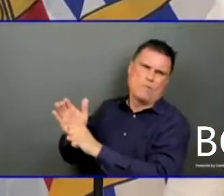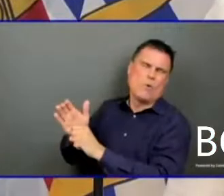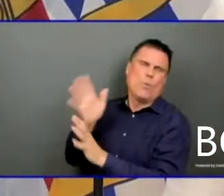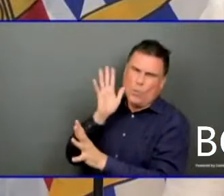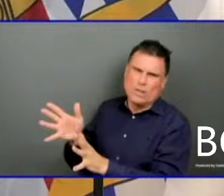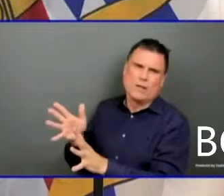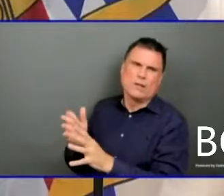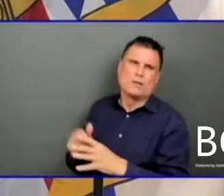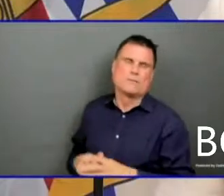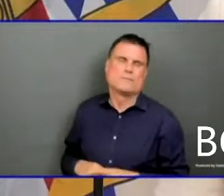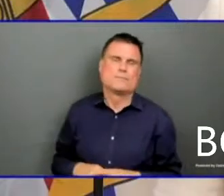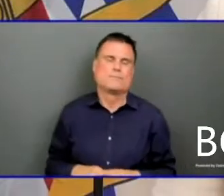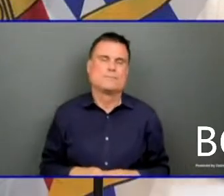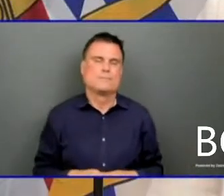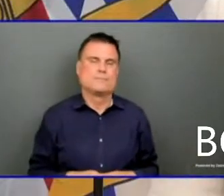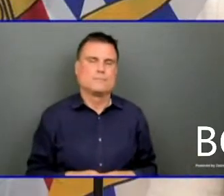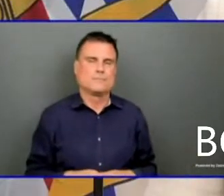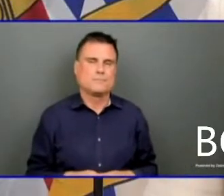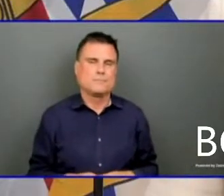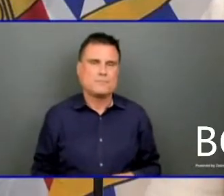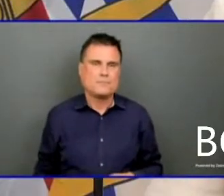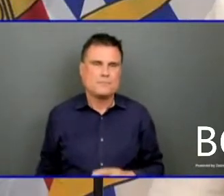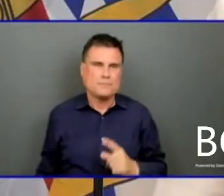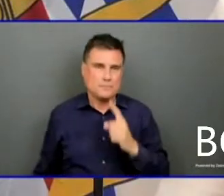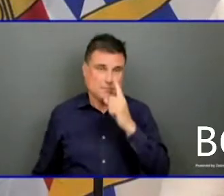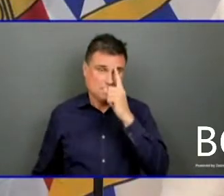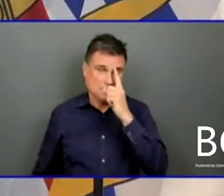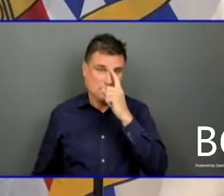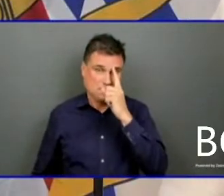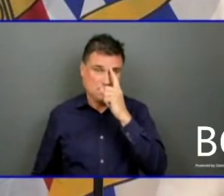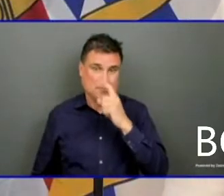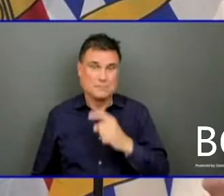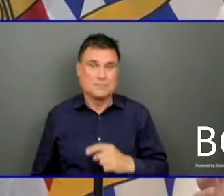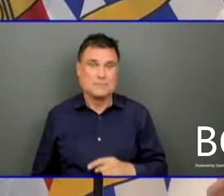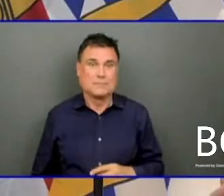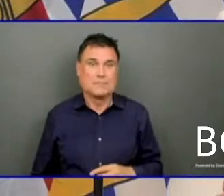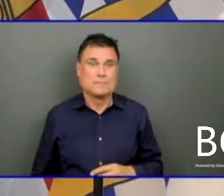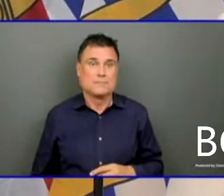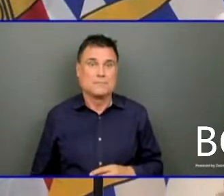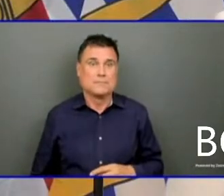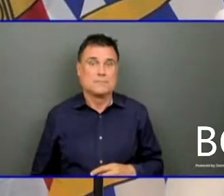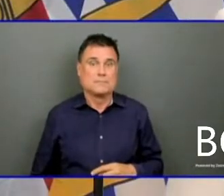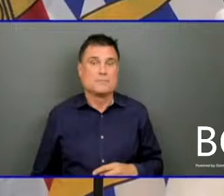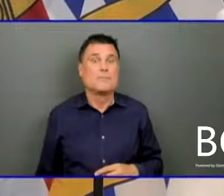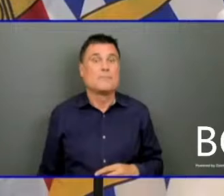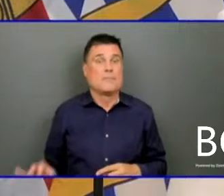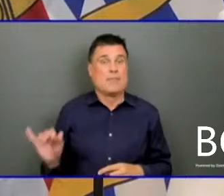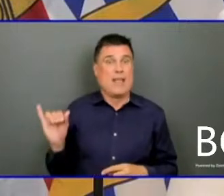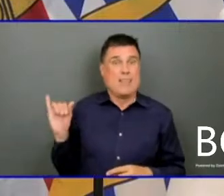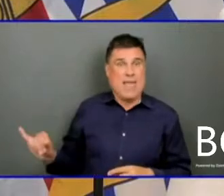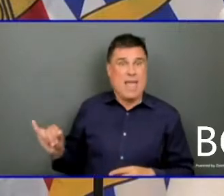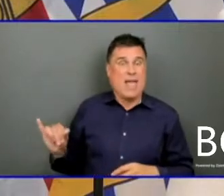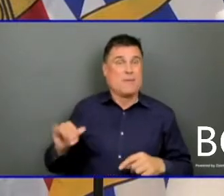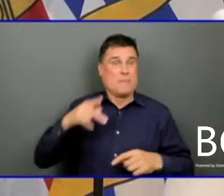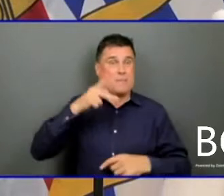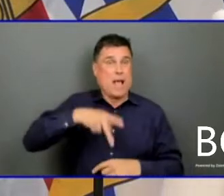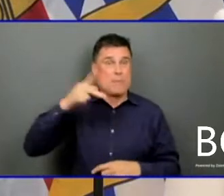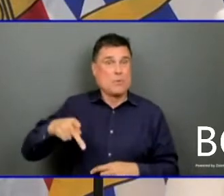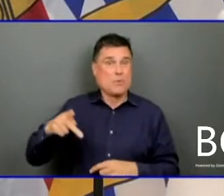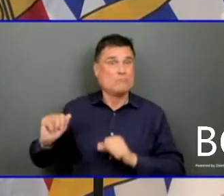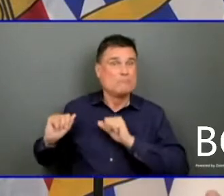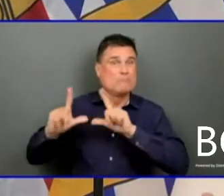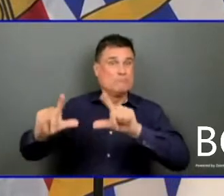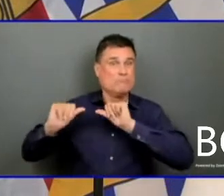为呢BCLC 呢他们有一个公关的文章，上个礼拜本来应该是